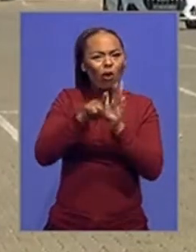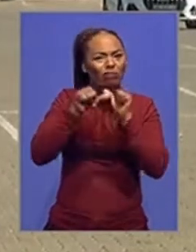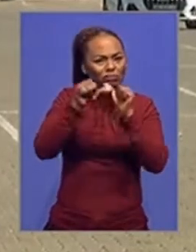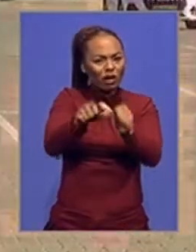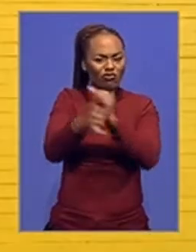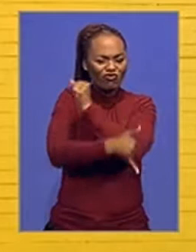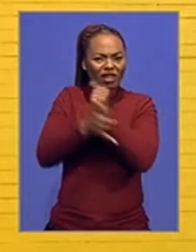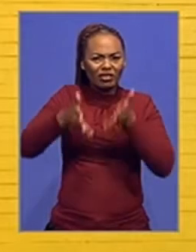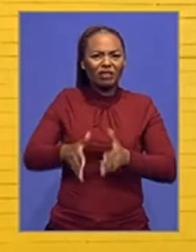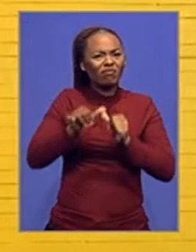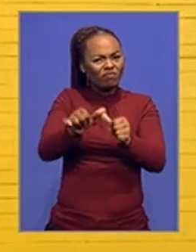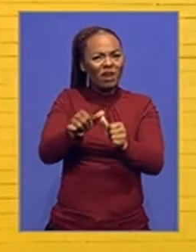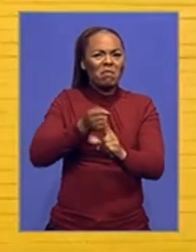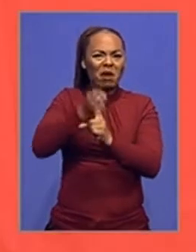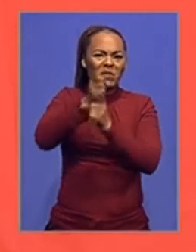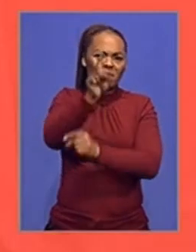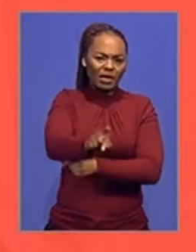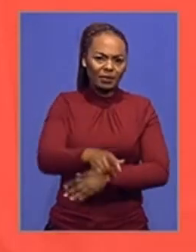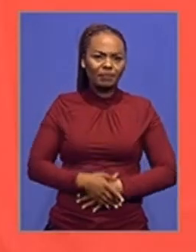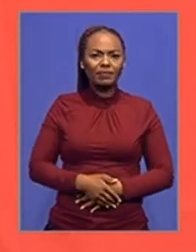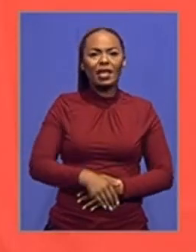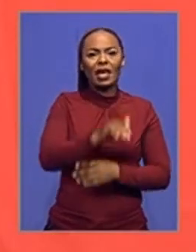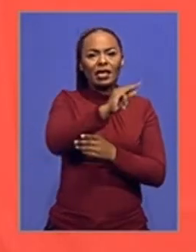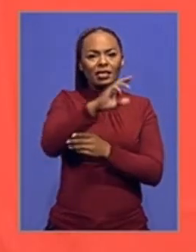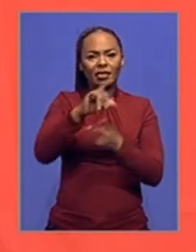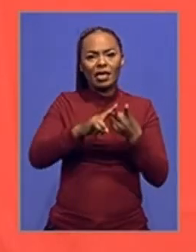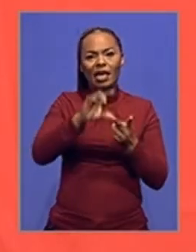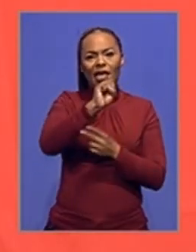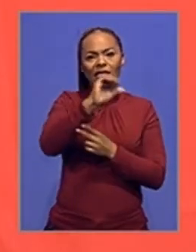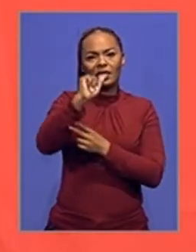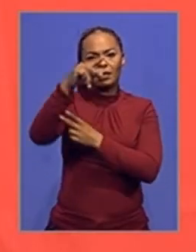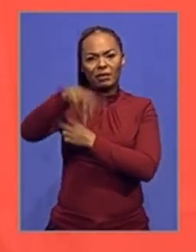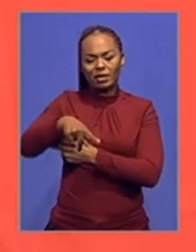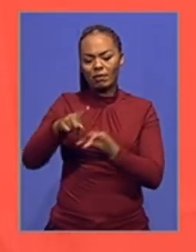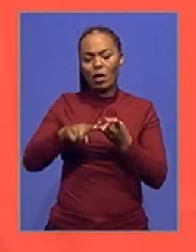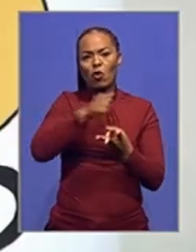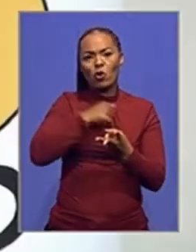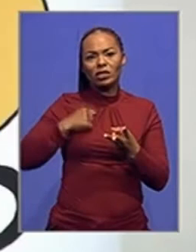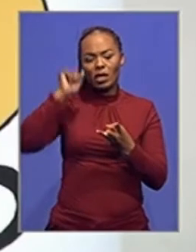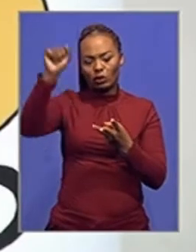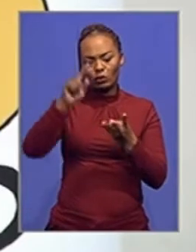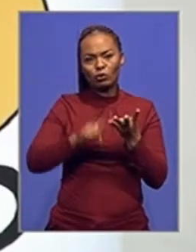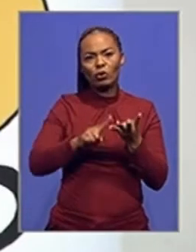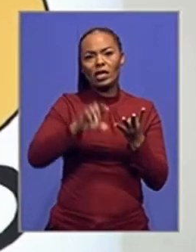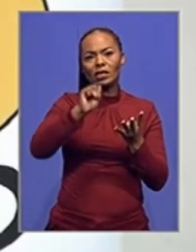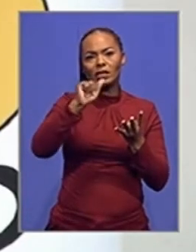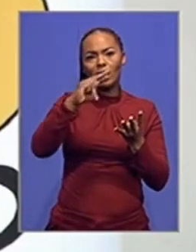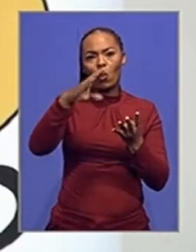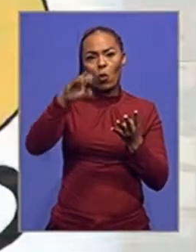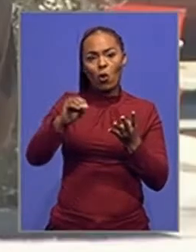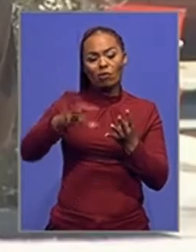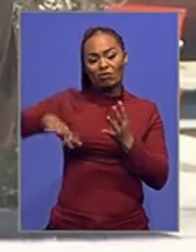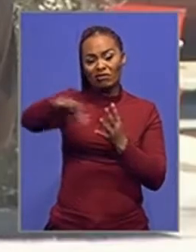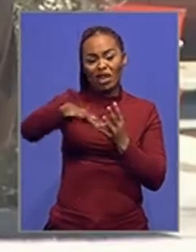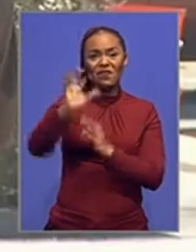ya rona. Mokgatlo wa ANC, SABC, Federation ya mekgatlho ya bašomi COSATU le mokgatlo wa badudi Sanko ka Free State